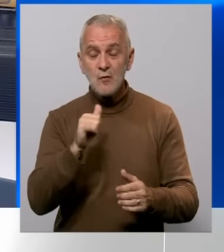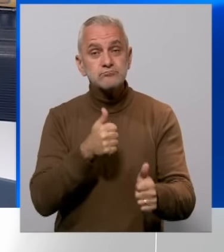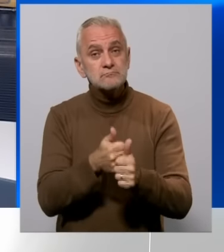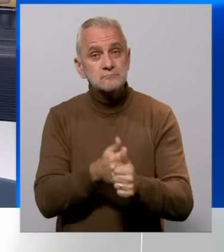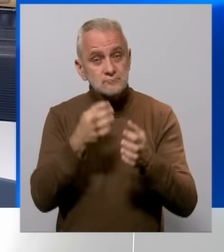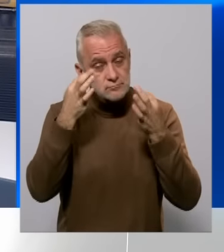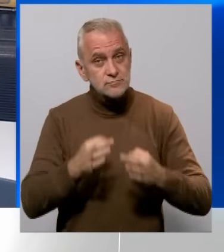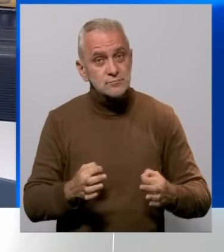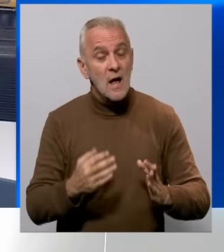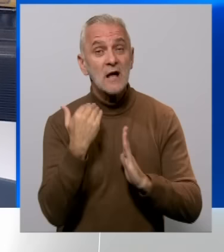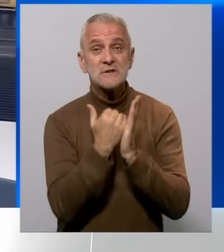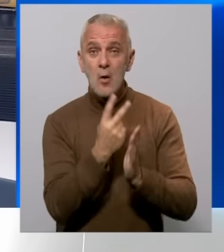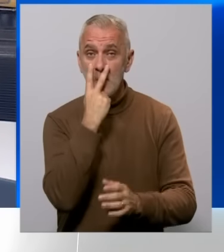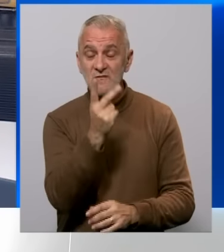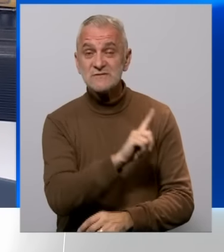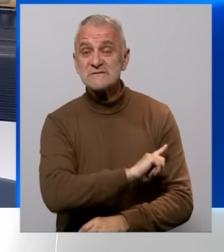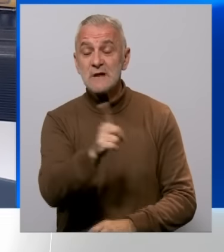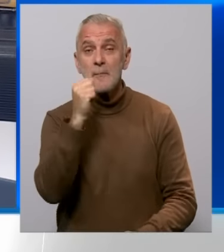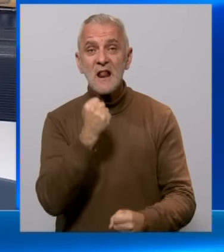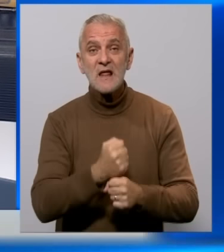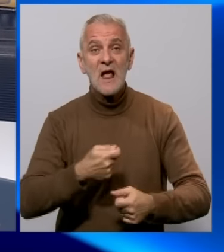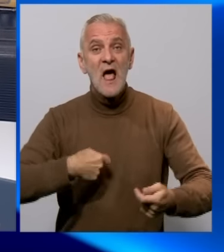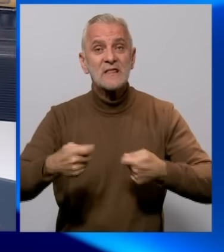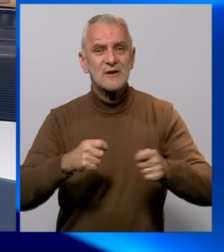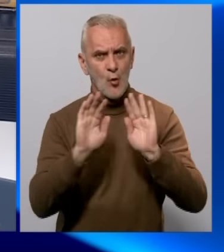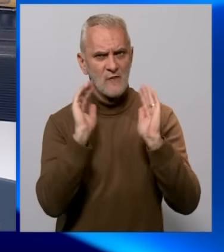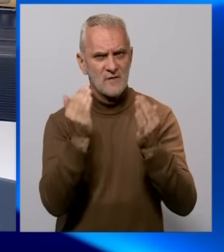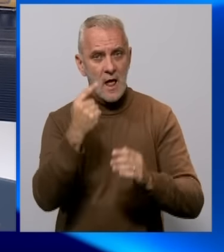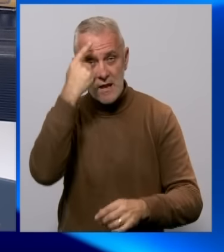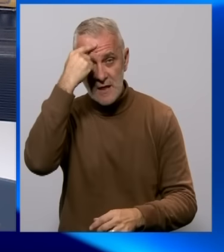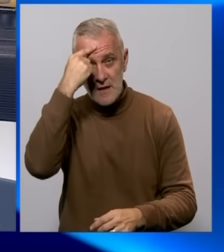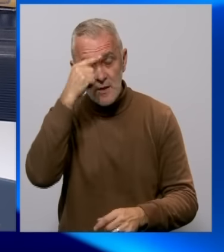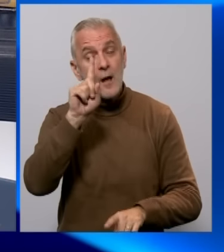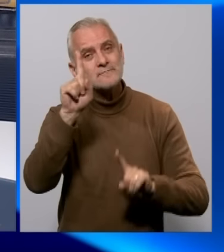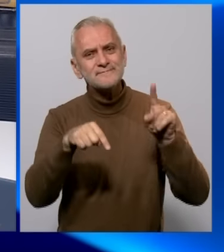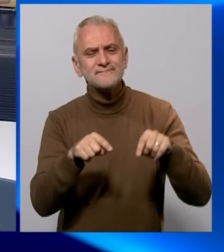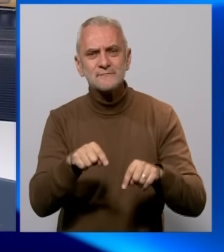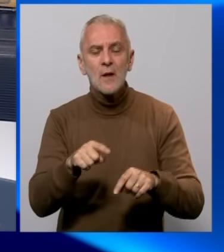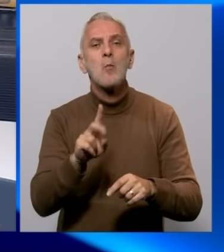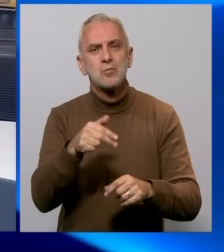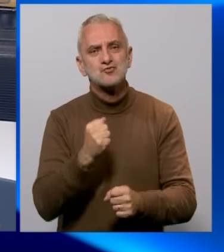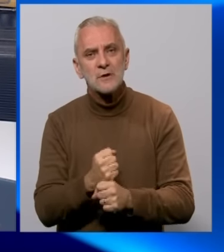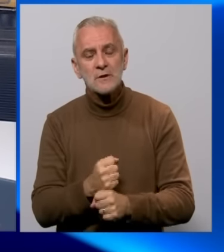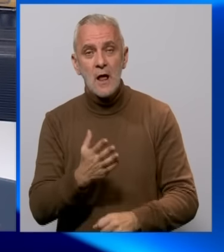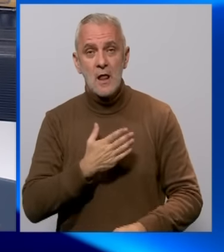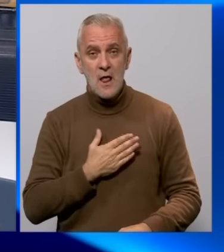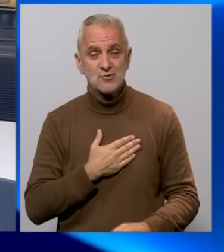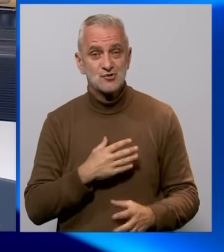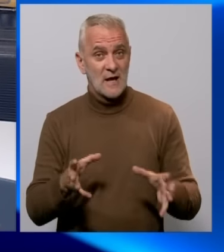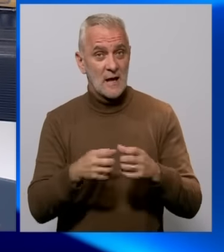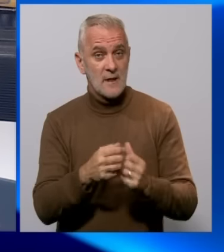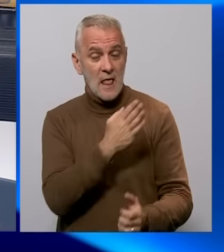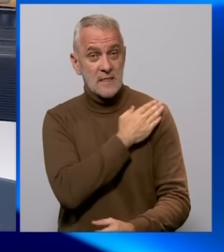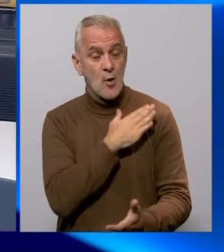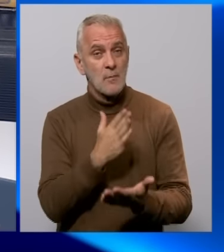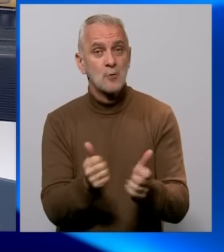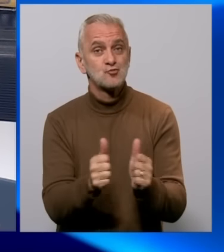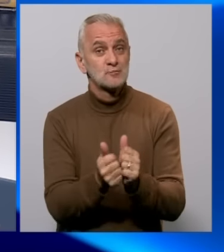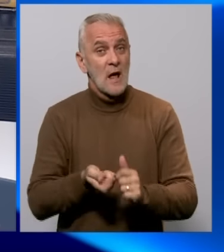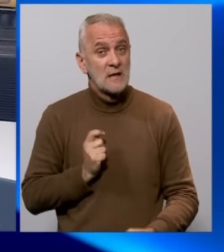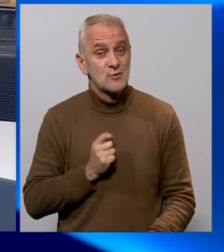poštivanja. Zakon predviđa zabranu rada trgovina nedjeljom uz određene izuzetke. Naša ekipa bila je na terenu sa inspektorima